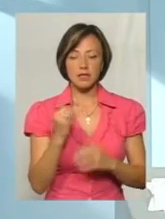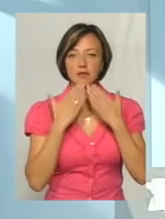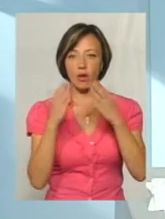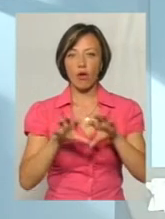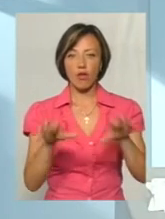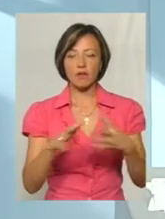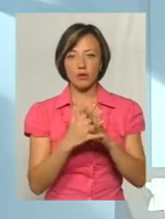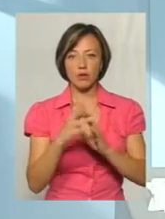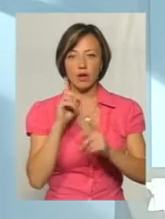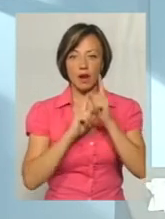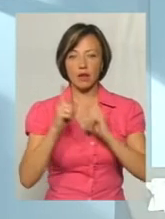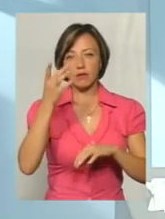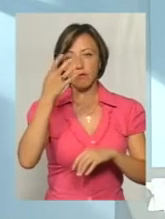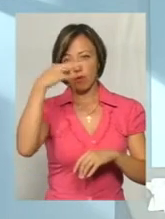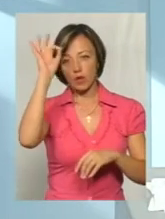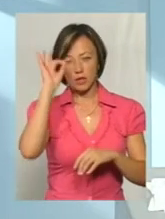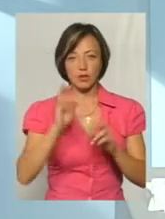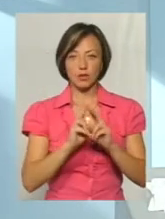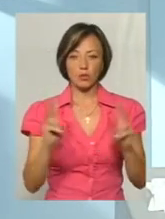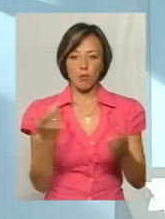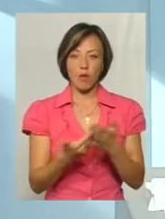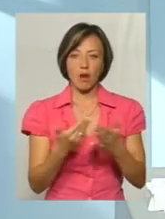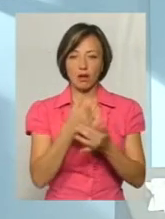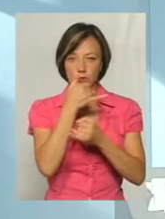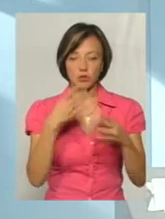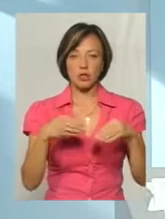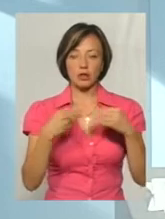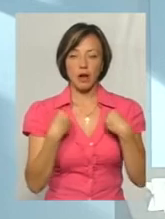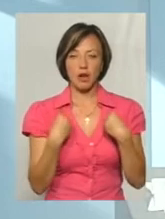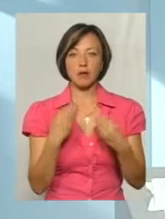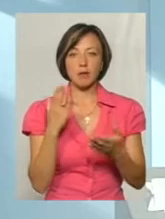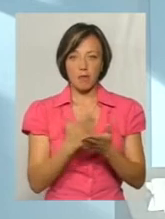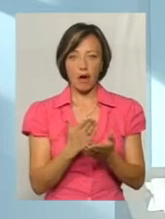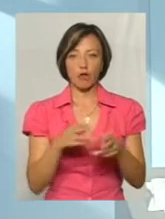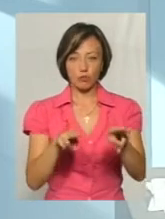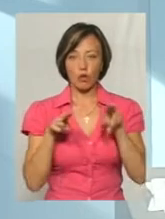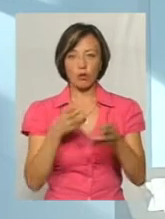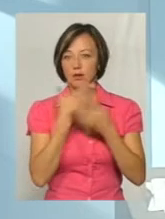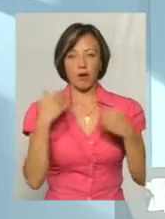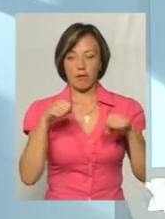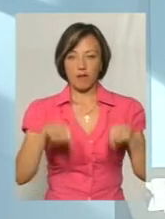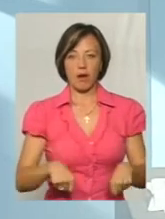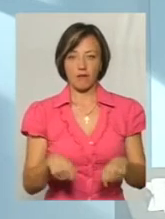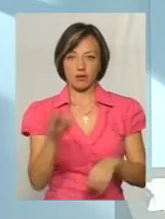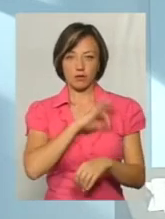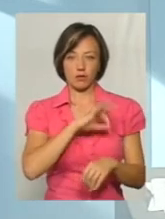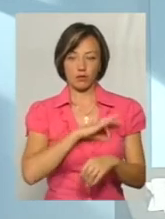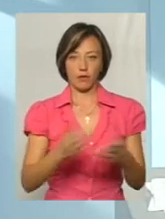ради, в міліцію. Ніхто поради не може дати. Маю зброю, не маю права примінити. Дайте